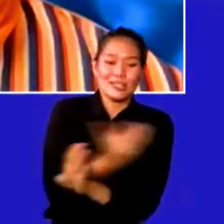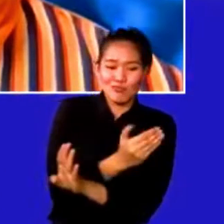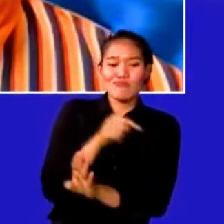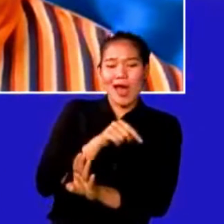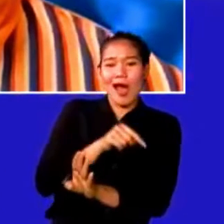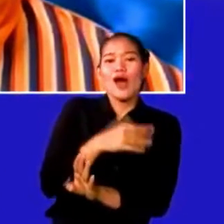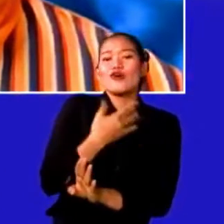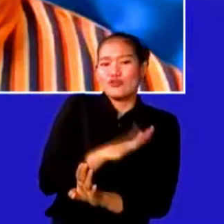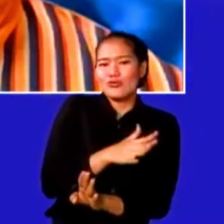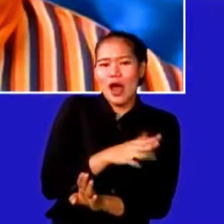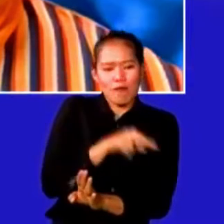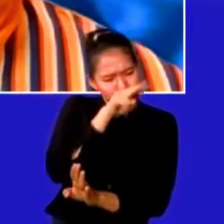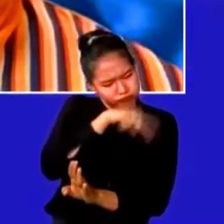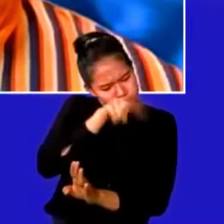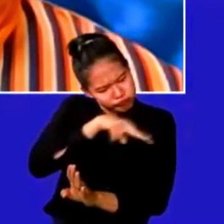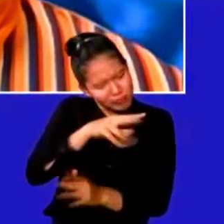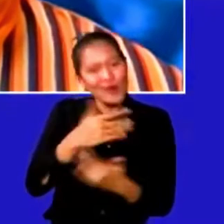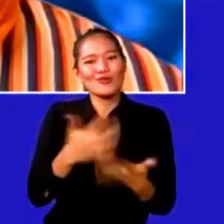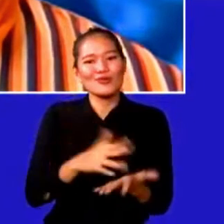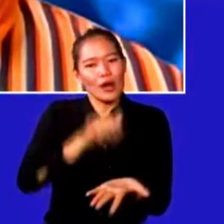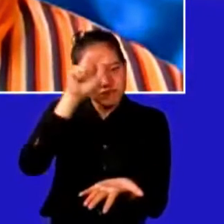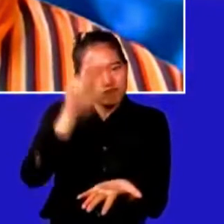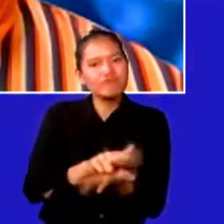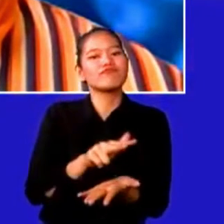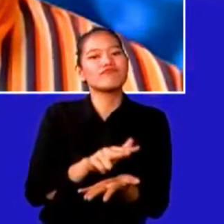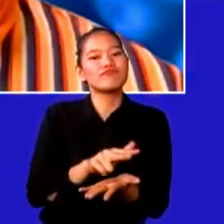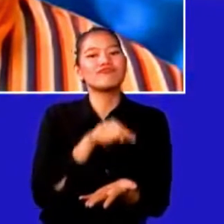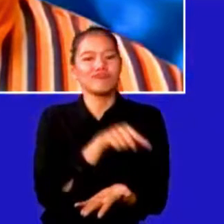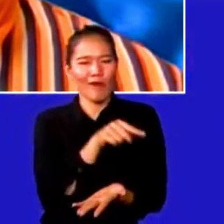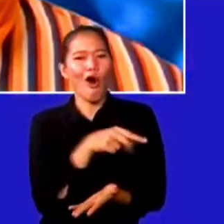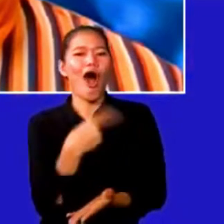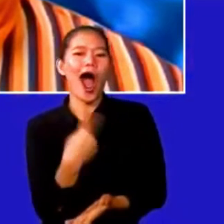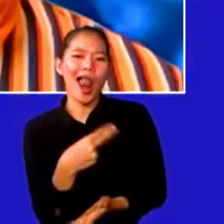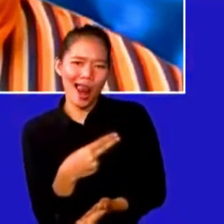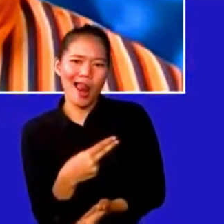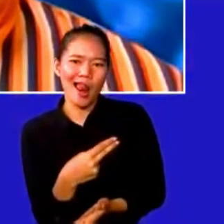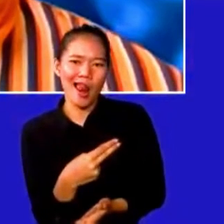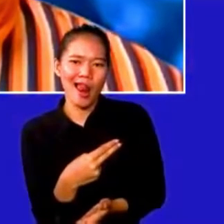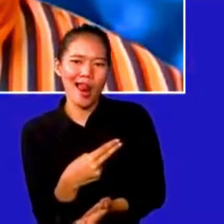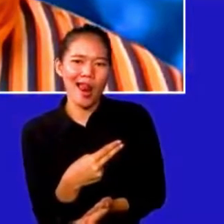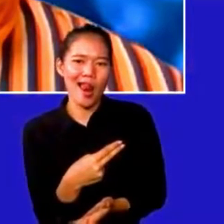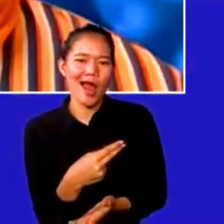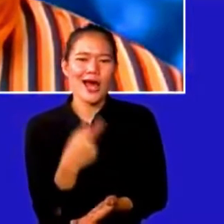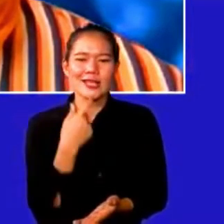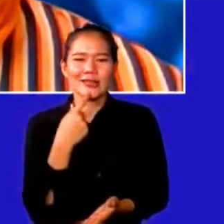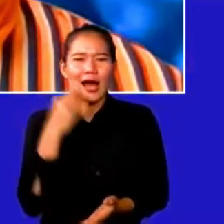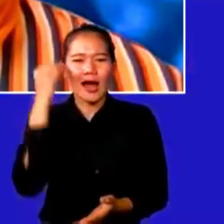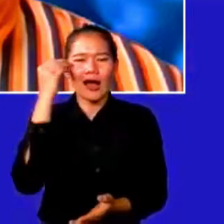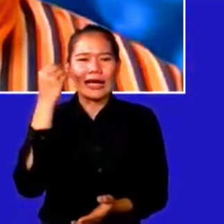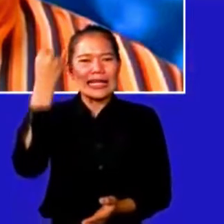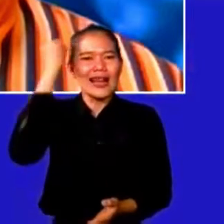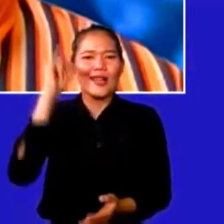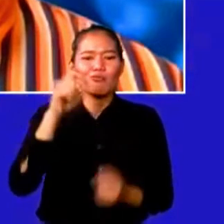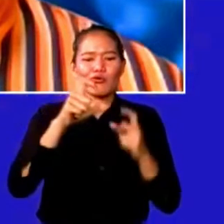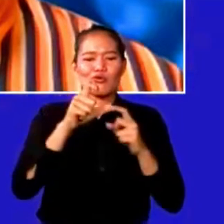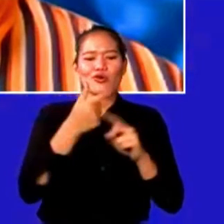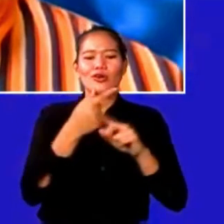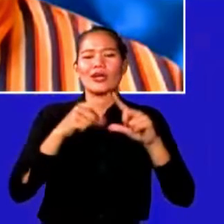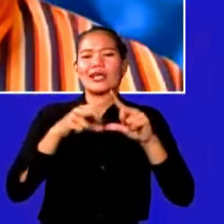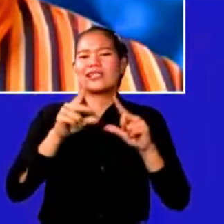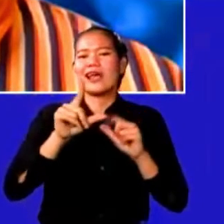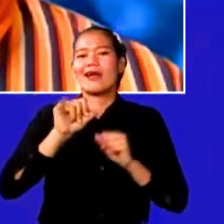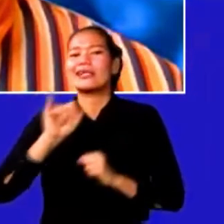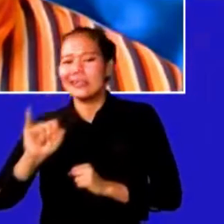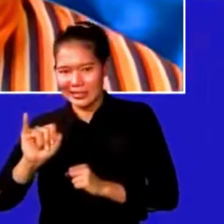sudah memberikan jaminan Sari mengenai kebolehan dalam konteks secara iham karena itu